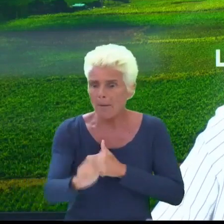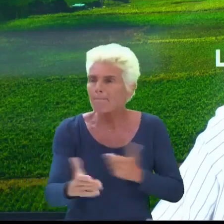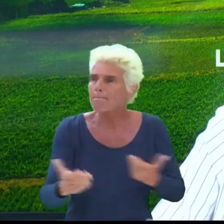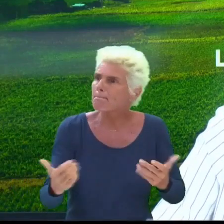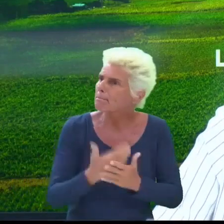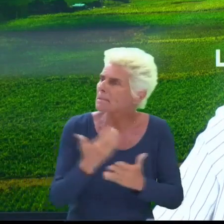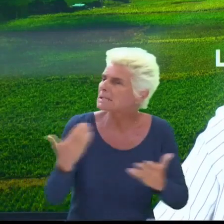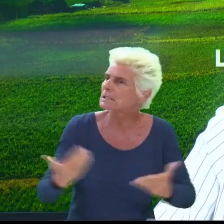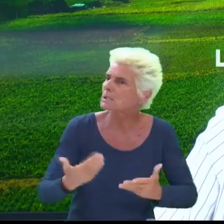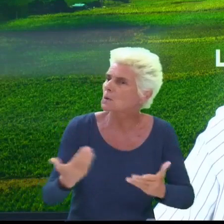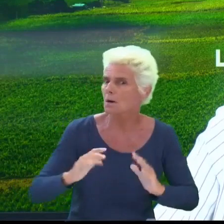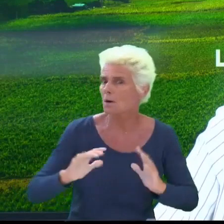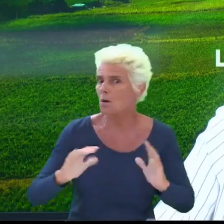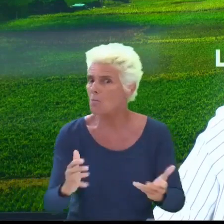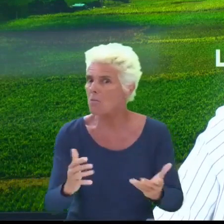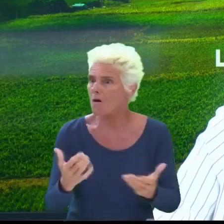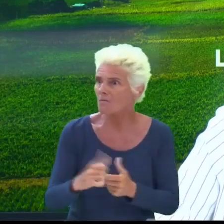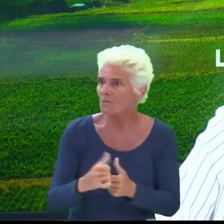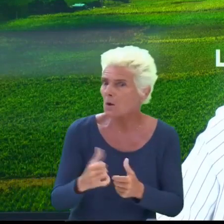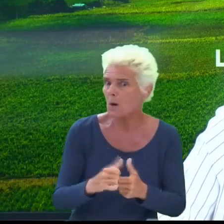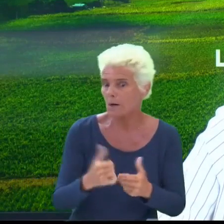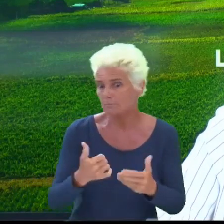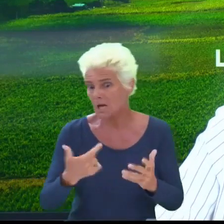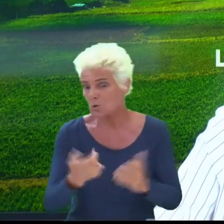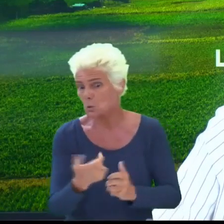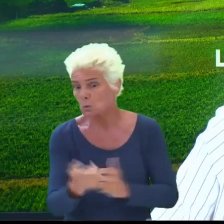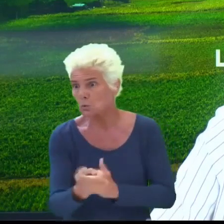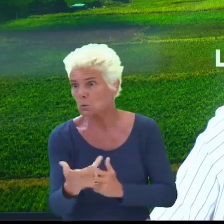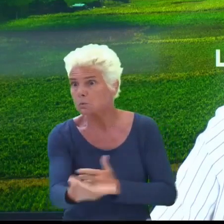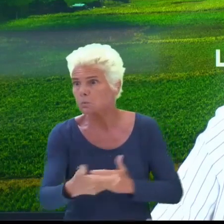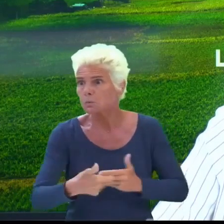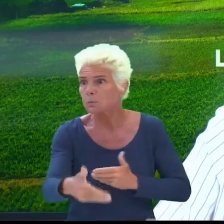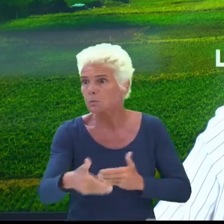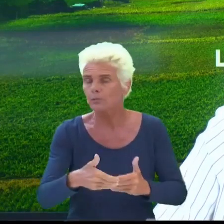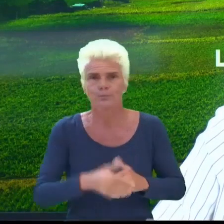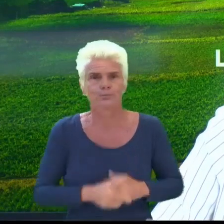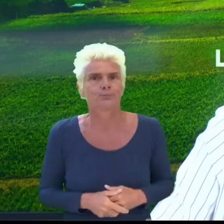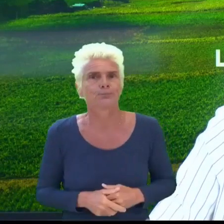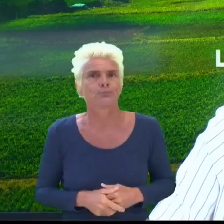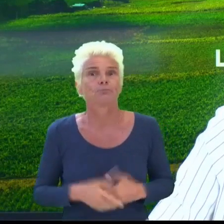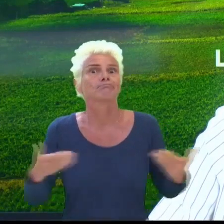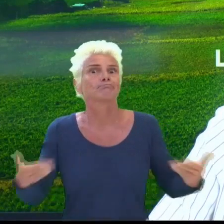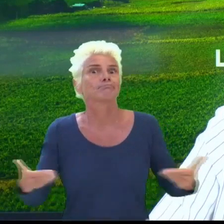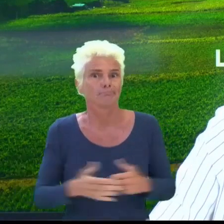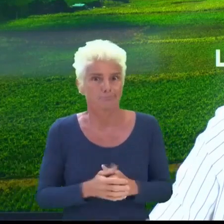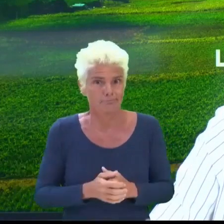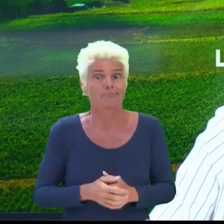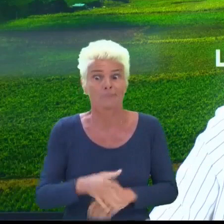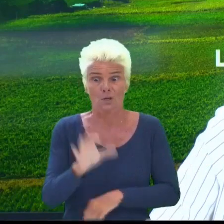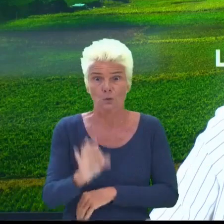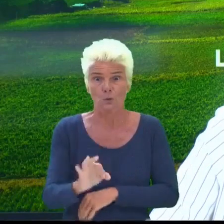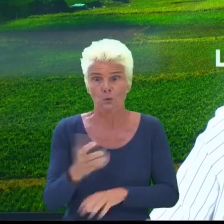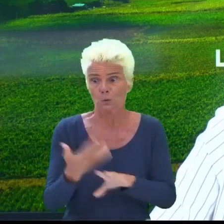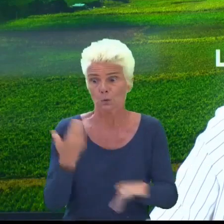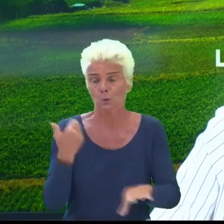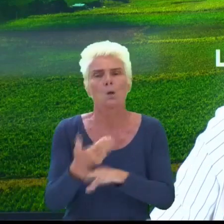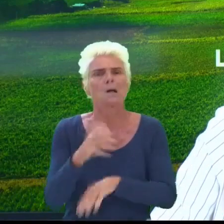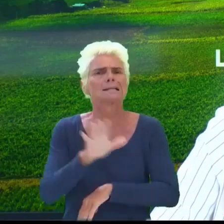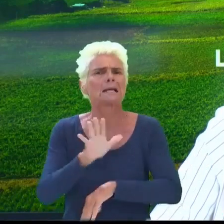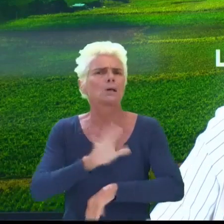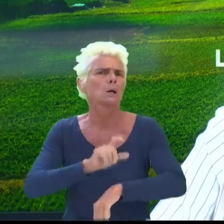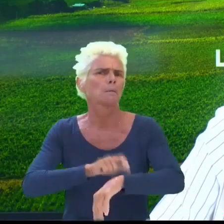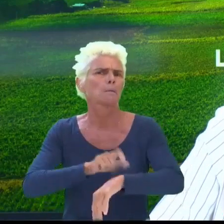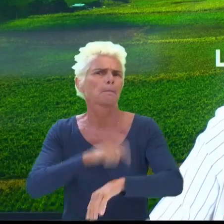à prévoir à quoi s'attendre pour les prochains jours alors effectivement nous sommes passés un peu après 17h en